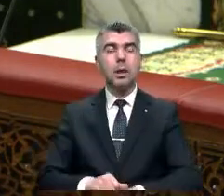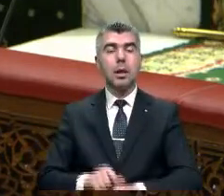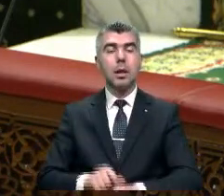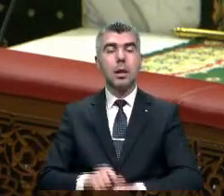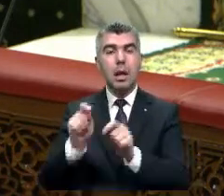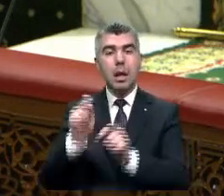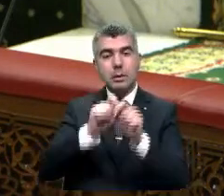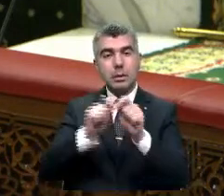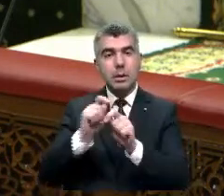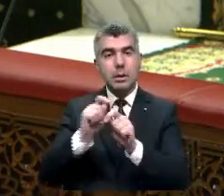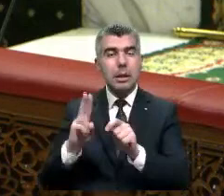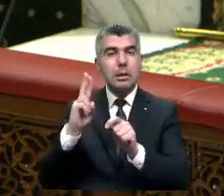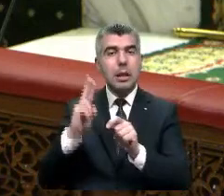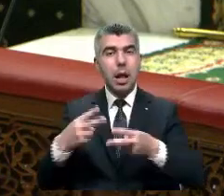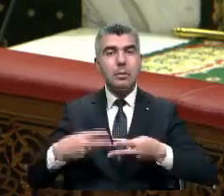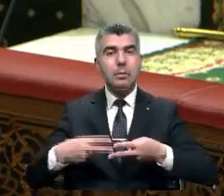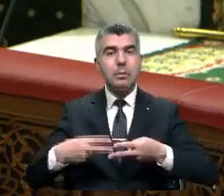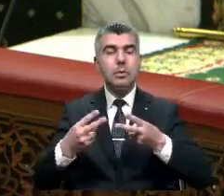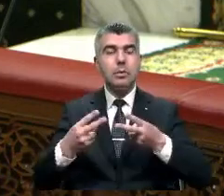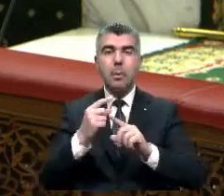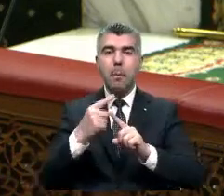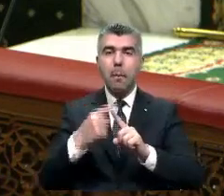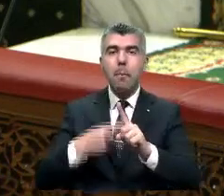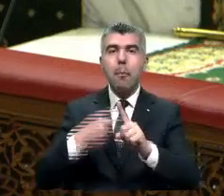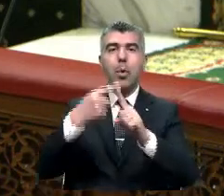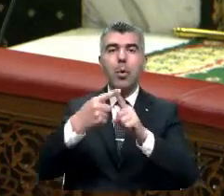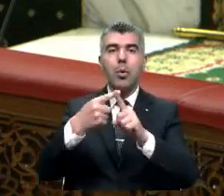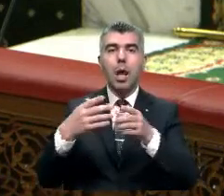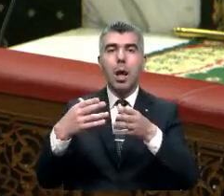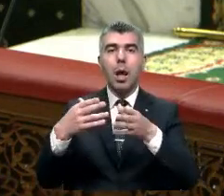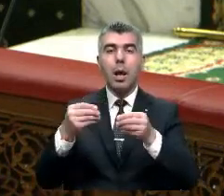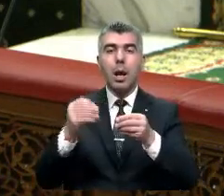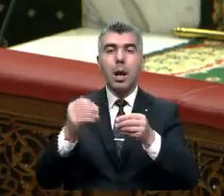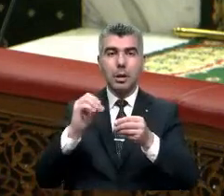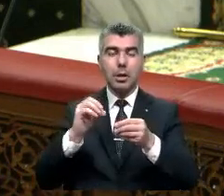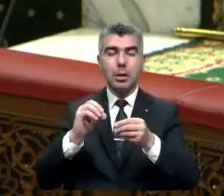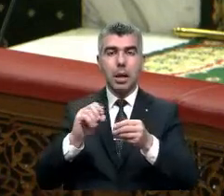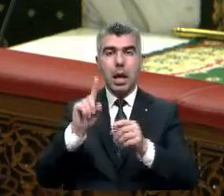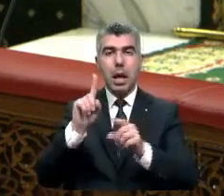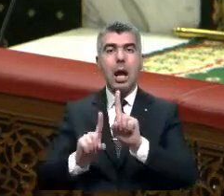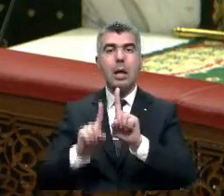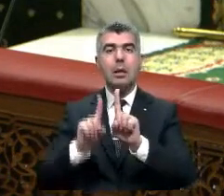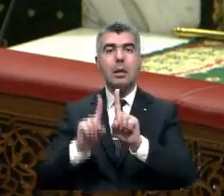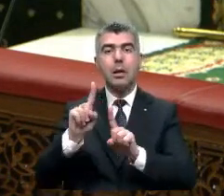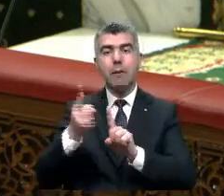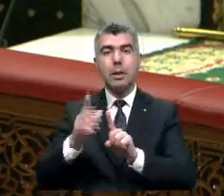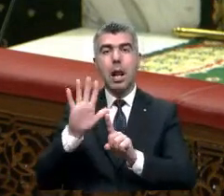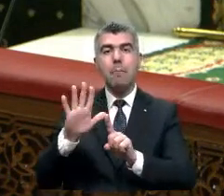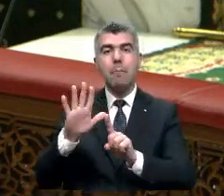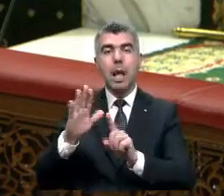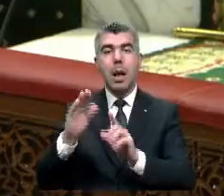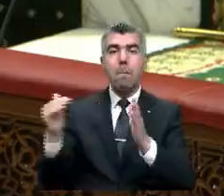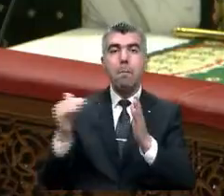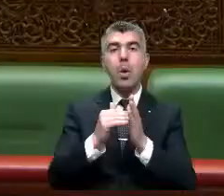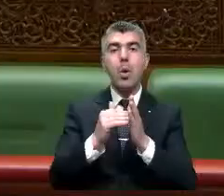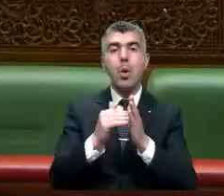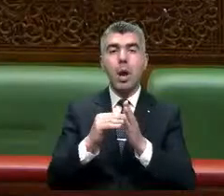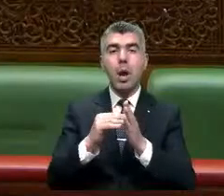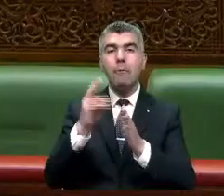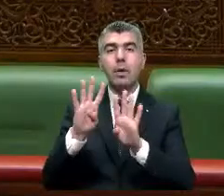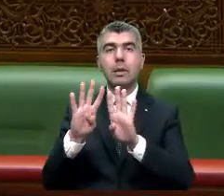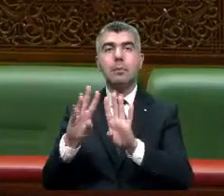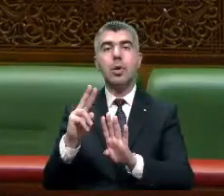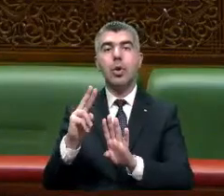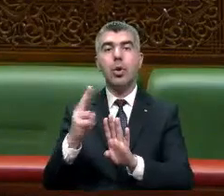على اعداد اطلاق الدراسات الفنيه والتقنيه لرفع الطاقه الاستيعابيه للمطار مراكش باش تبلغ 11.5 مليون مسافر في افق سنه